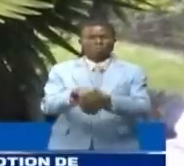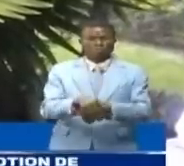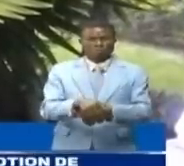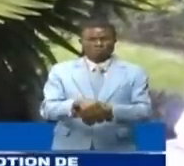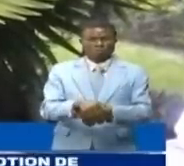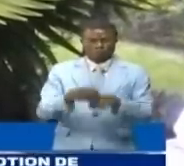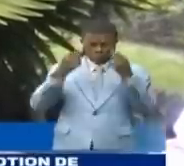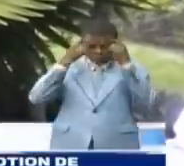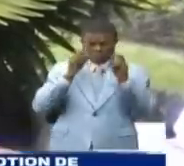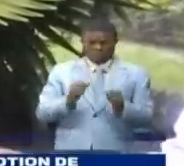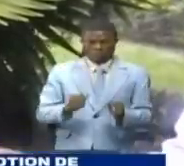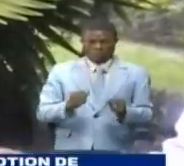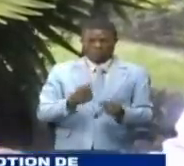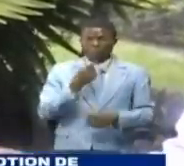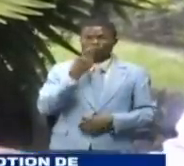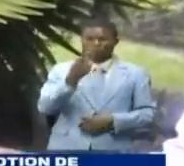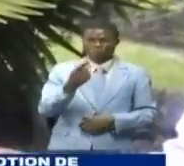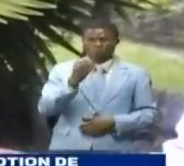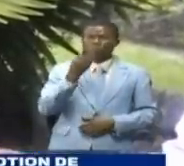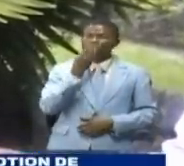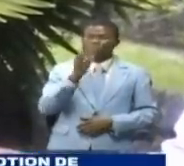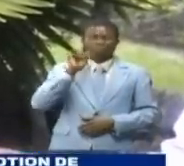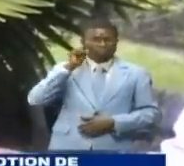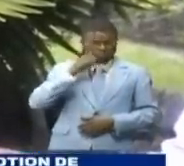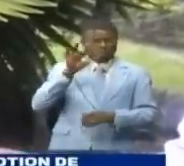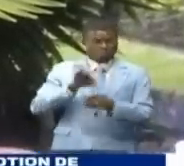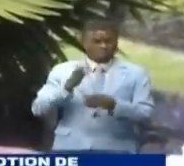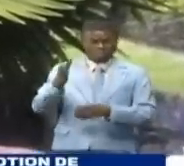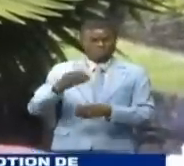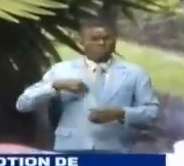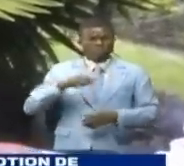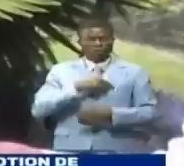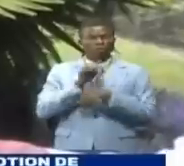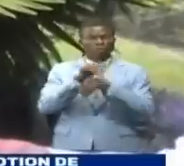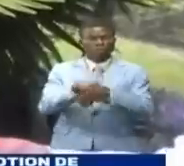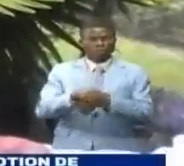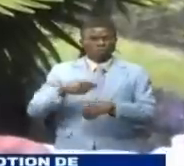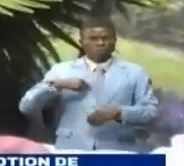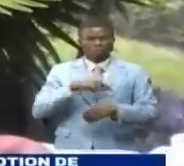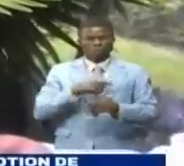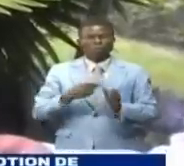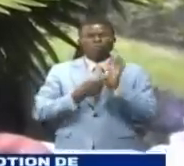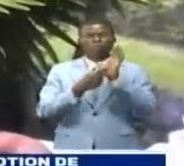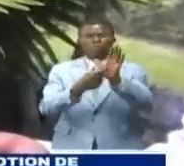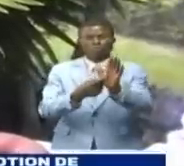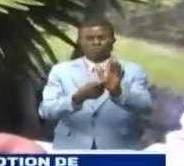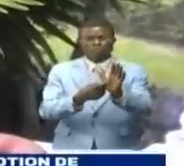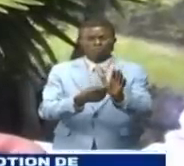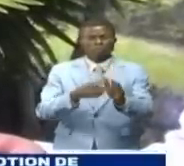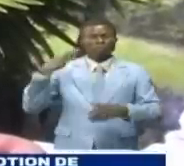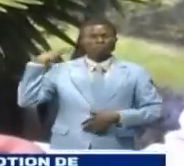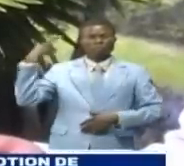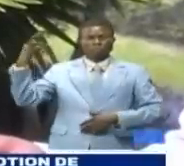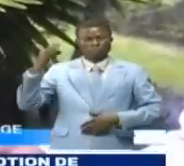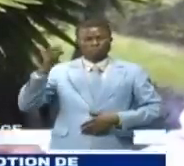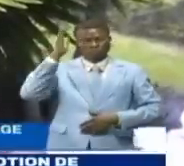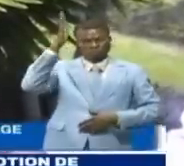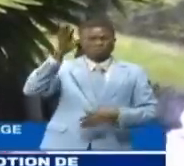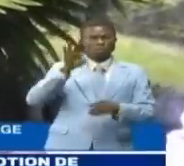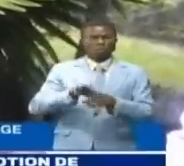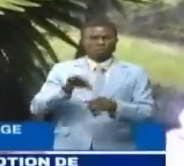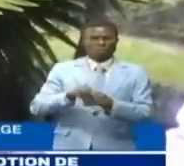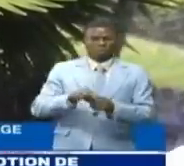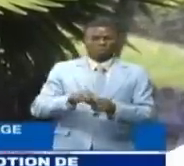sont décidés pour dire, si demain il y a élection, nous nous engageons, nous nous présentons comme candidats aux prochaines